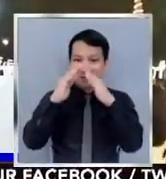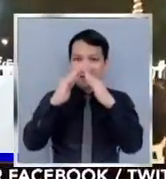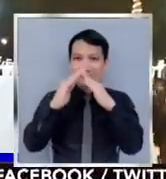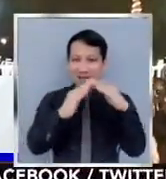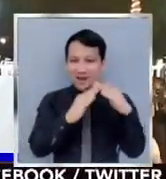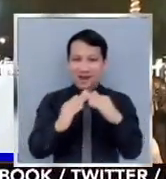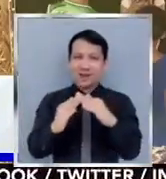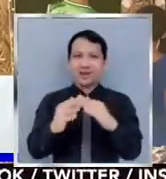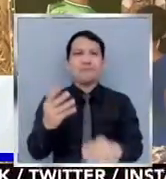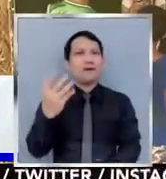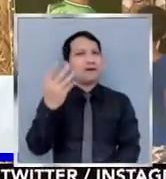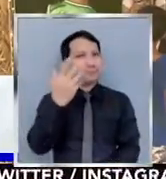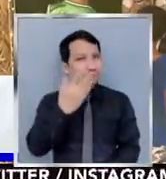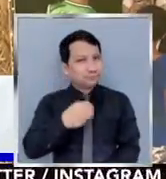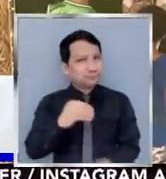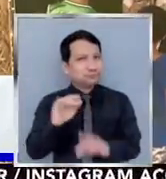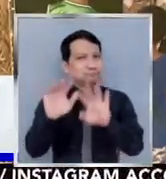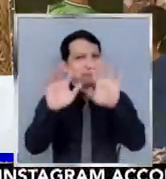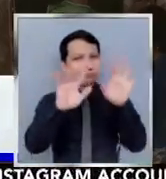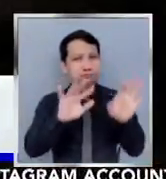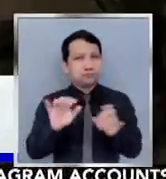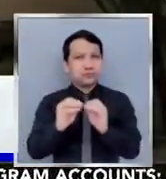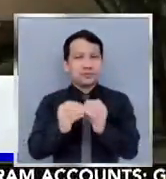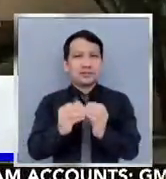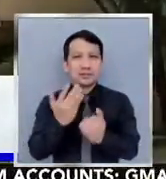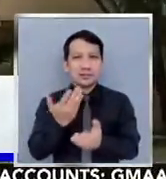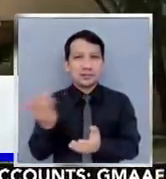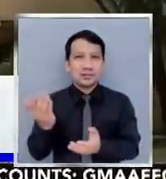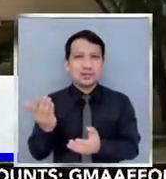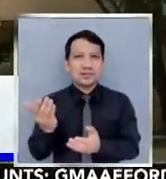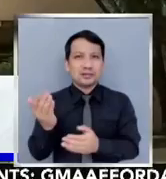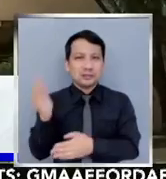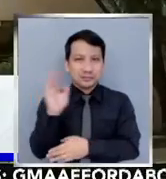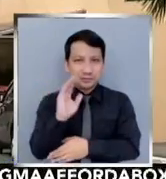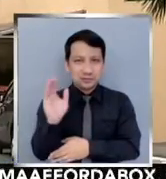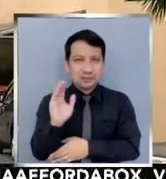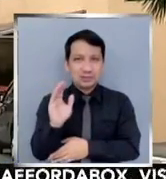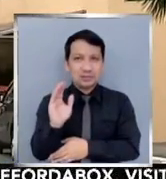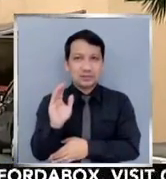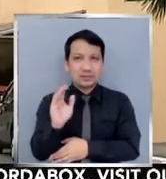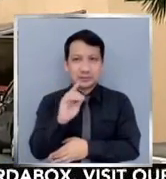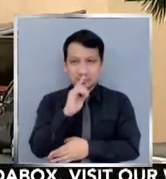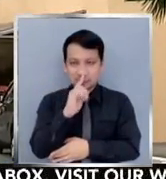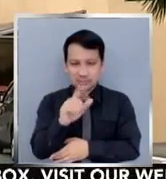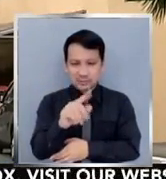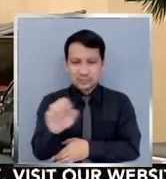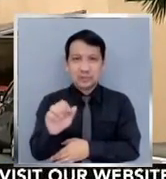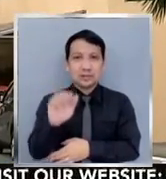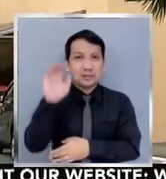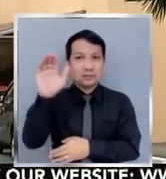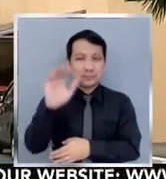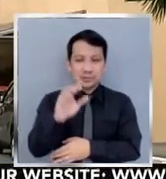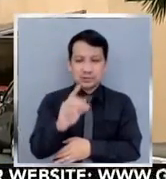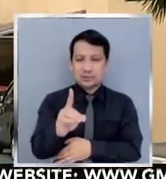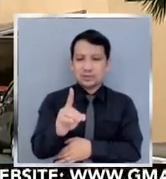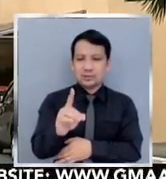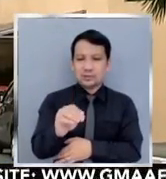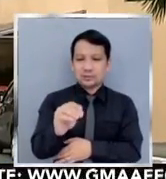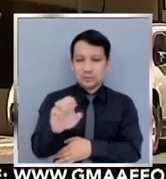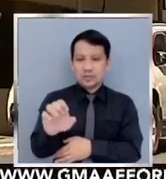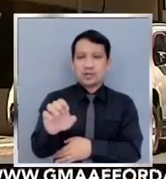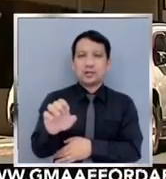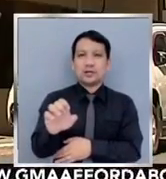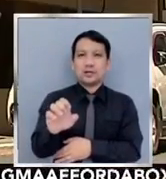Pasko ang mga bonggang mga ilaw sa pasyalan. Pero sa isang statement, nanawagan ng Department of Energy o DOE sa